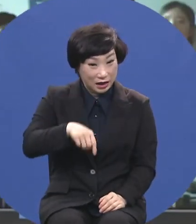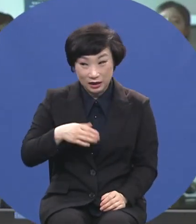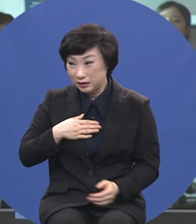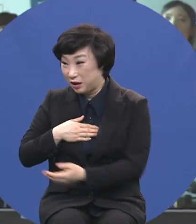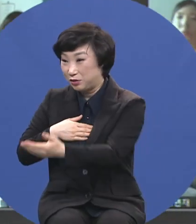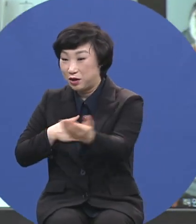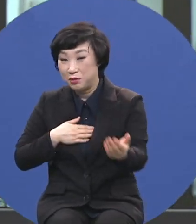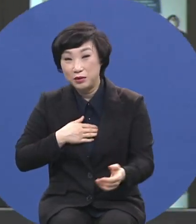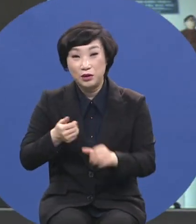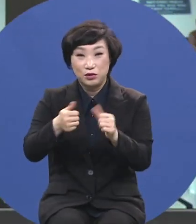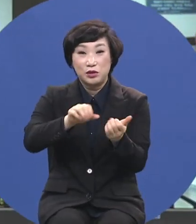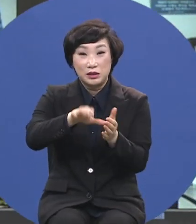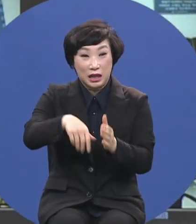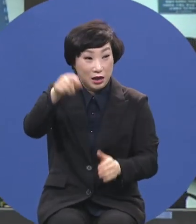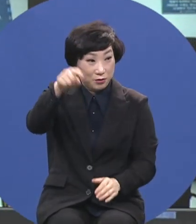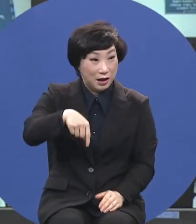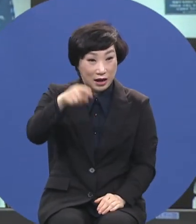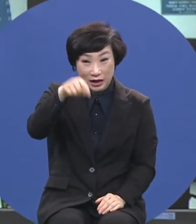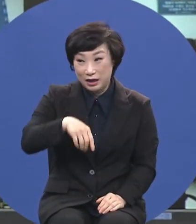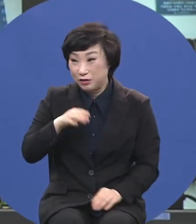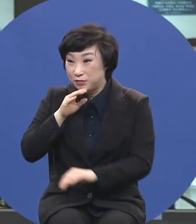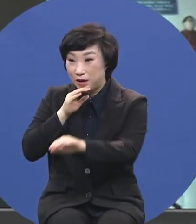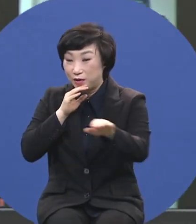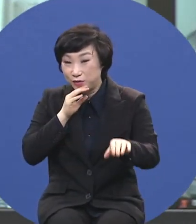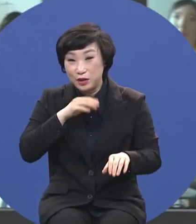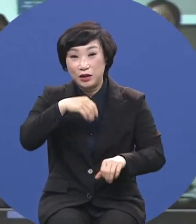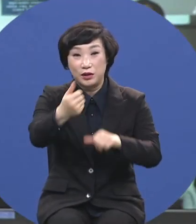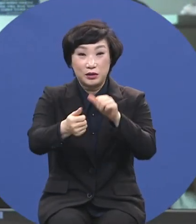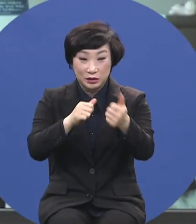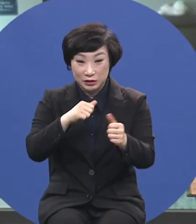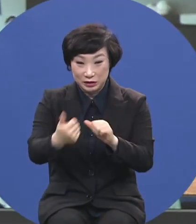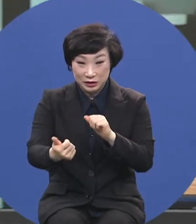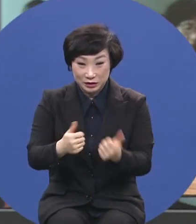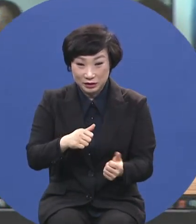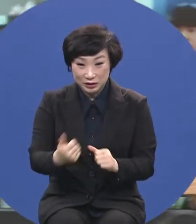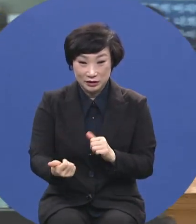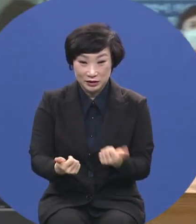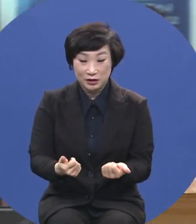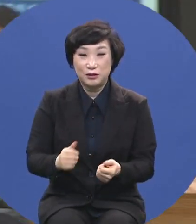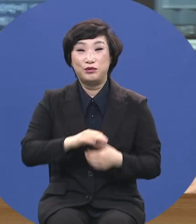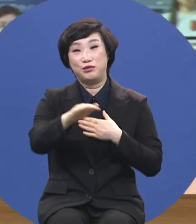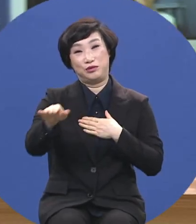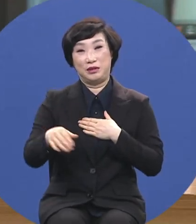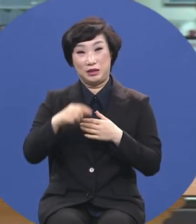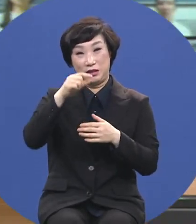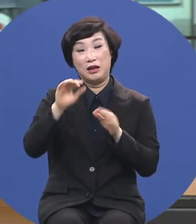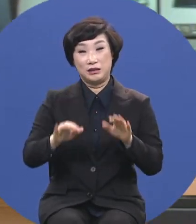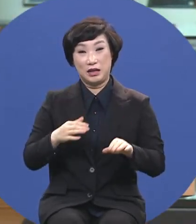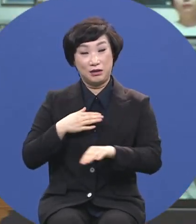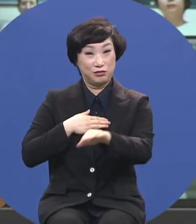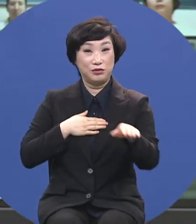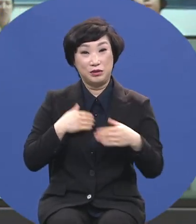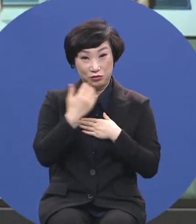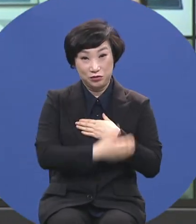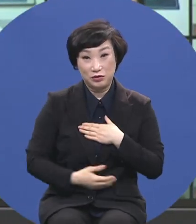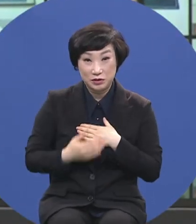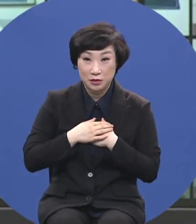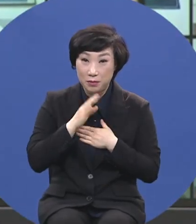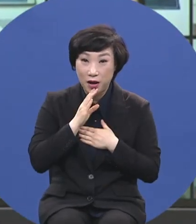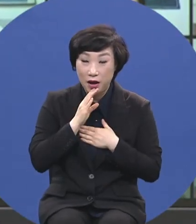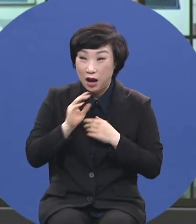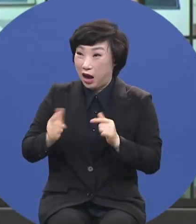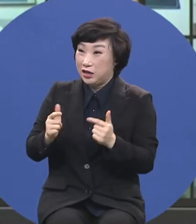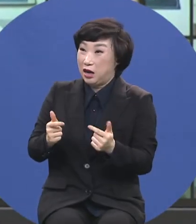순번, 차례차례 죽어갈 우리의 순번. 육신은 그렇습니다.